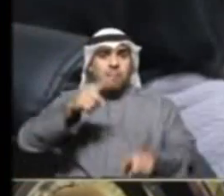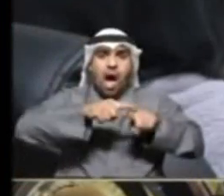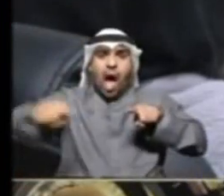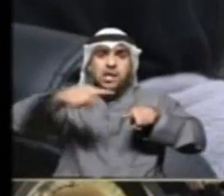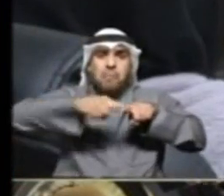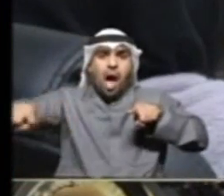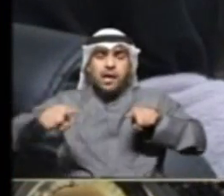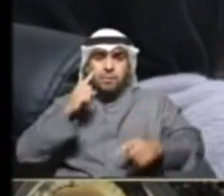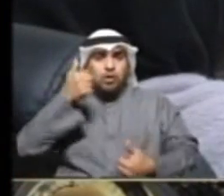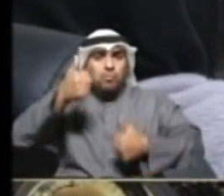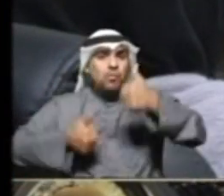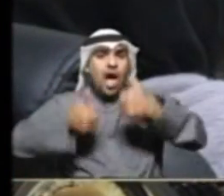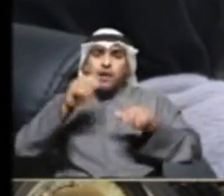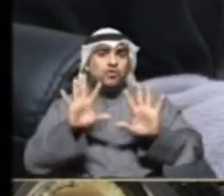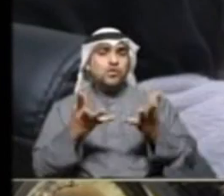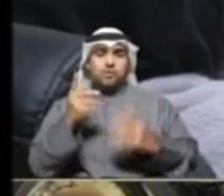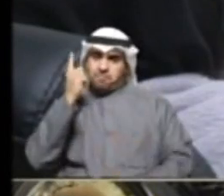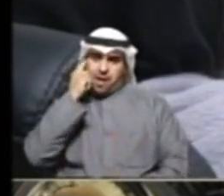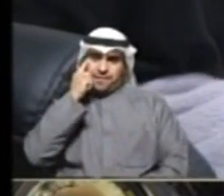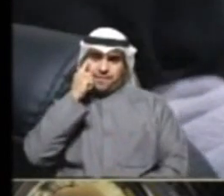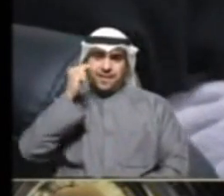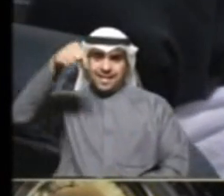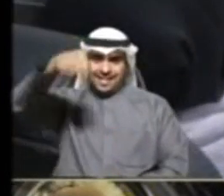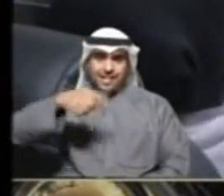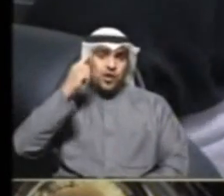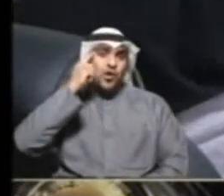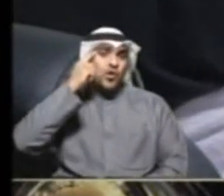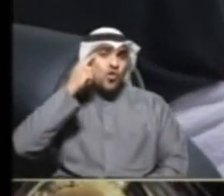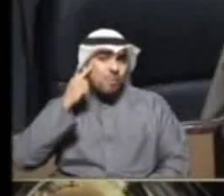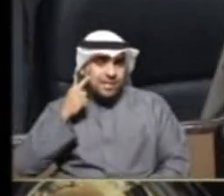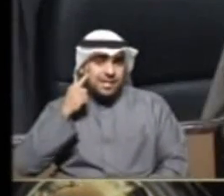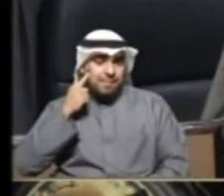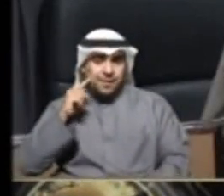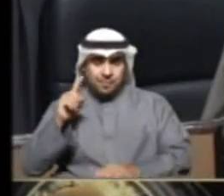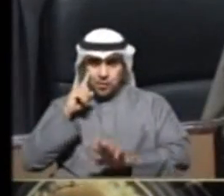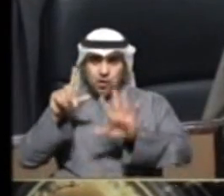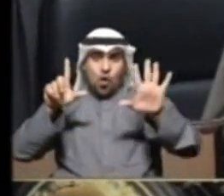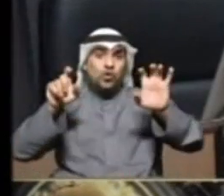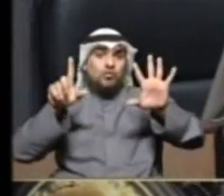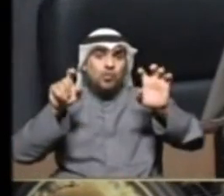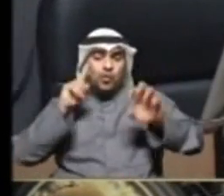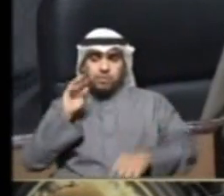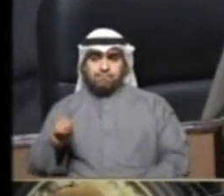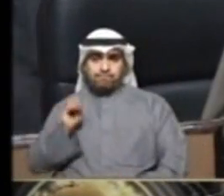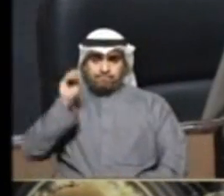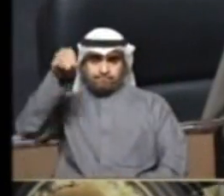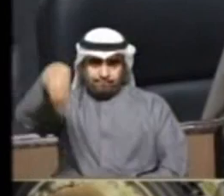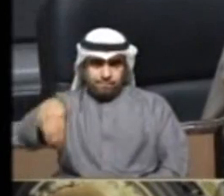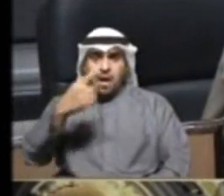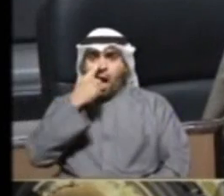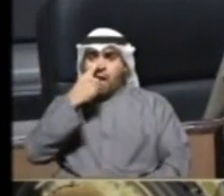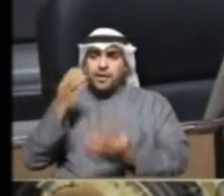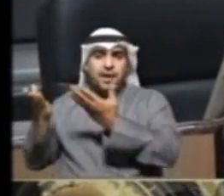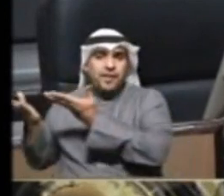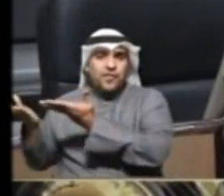العلمي وامتحاناته. ارتئينا فتح عمل يوم السبت وهو عطلة نهاية الأسبوع بنفس الموقع اللي هو حجز المواعيد. هناك